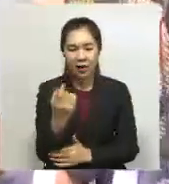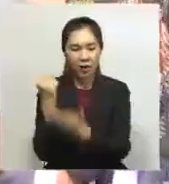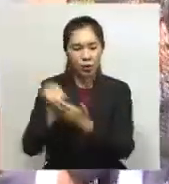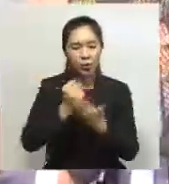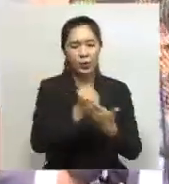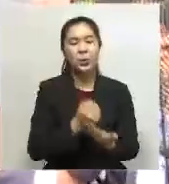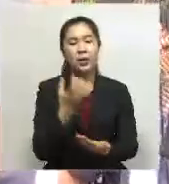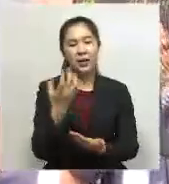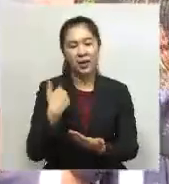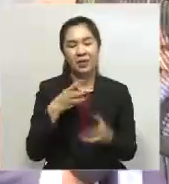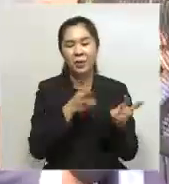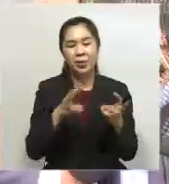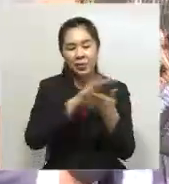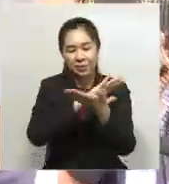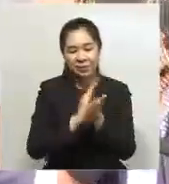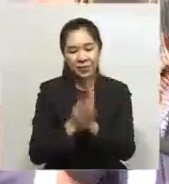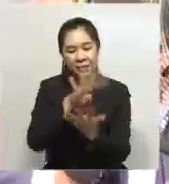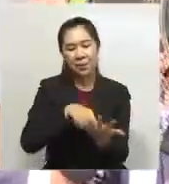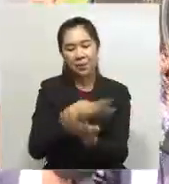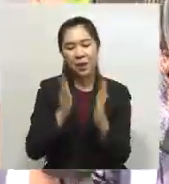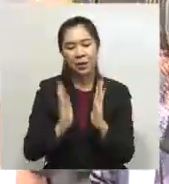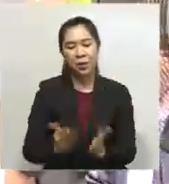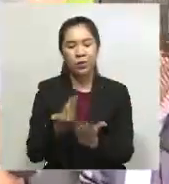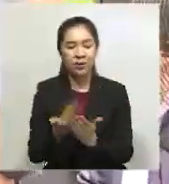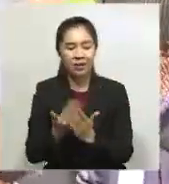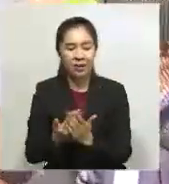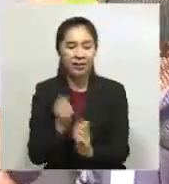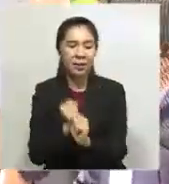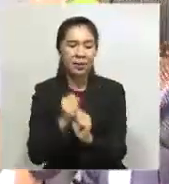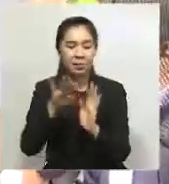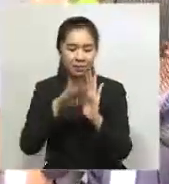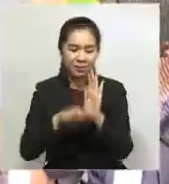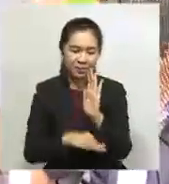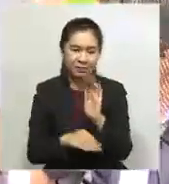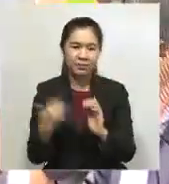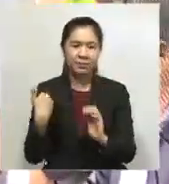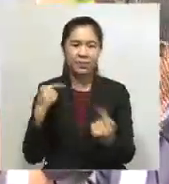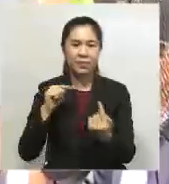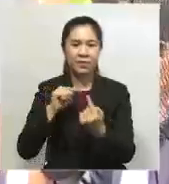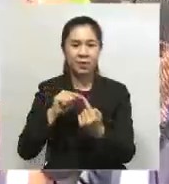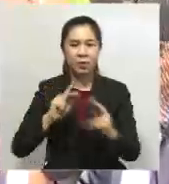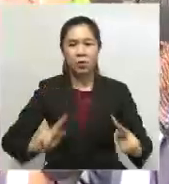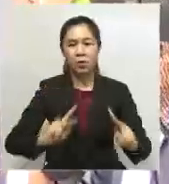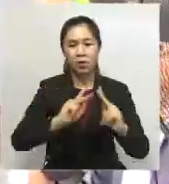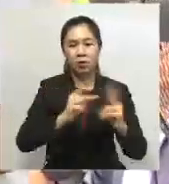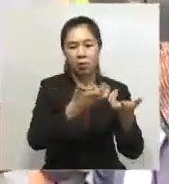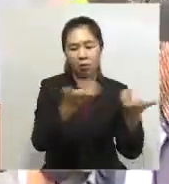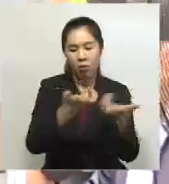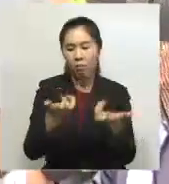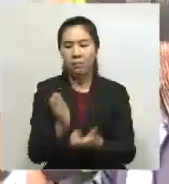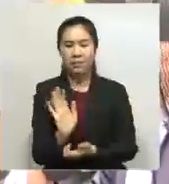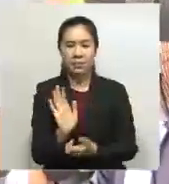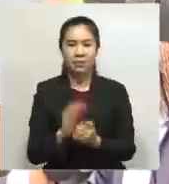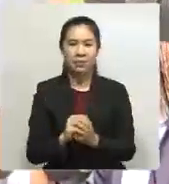ไงนี่เขาเรียกว่าบูรณาการแผนเงินแผนคนแผนงานโครงการใช่ไหมไม่งั้นมันจะเป็นแต่กระทรวงแตก มันไปหมด